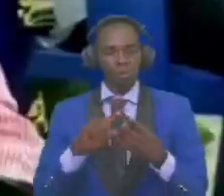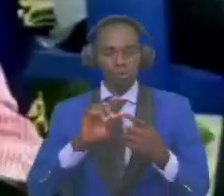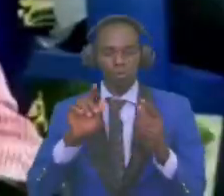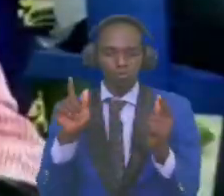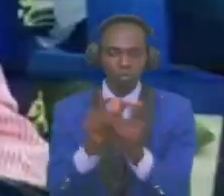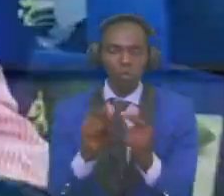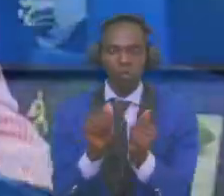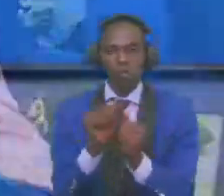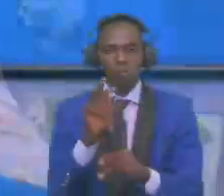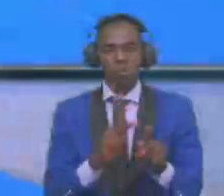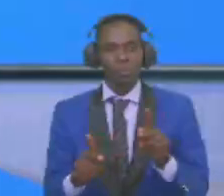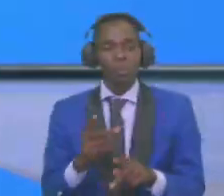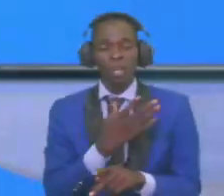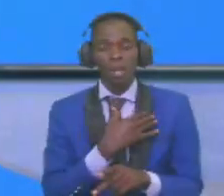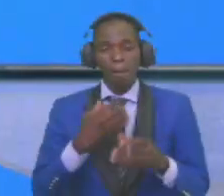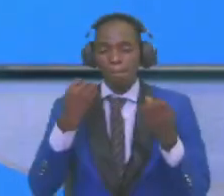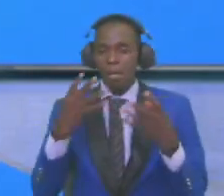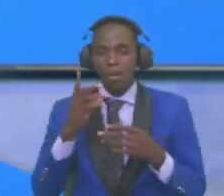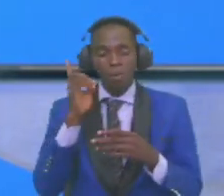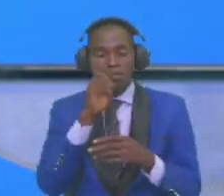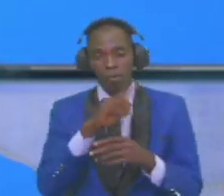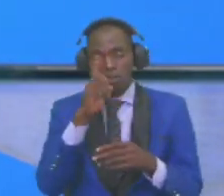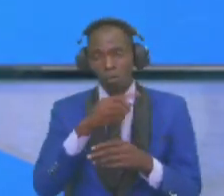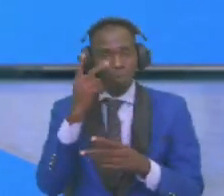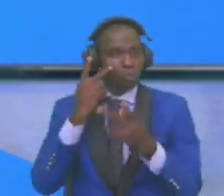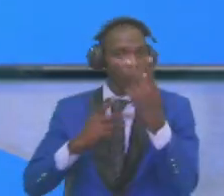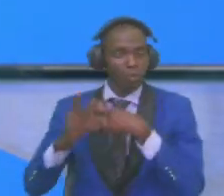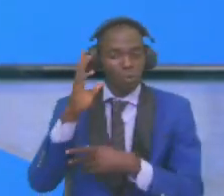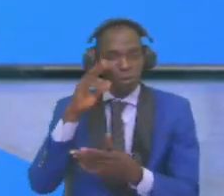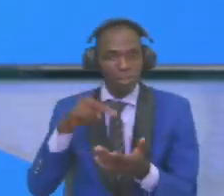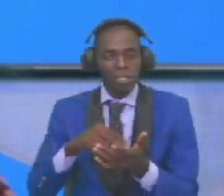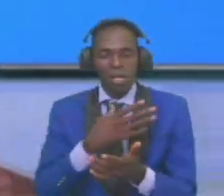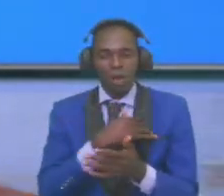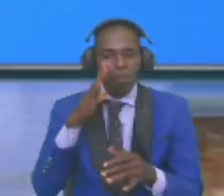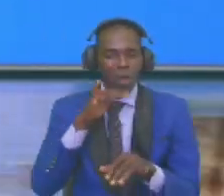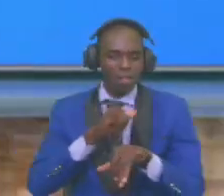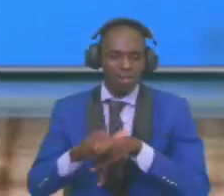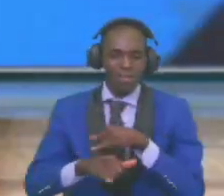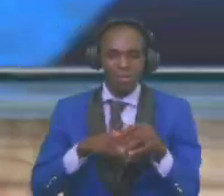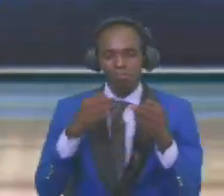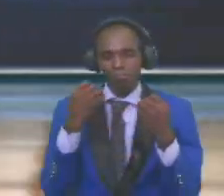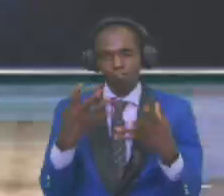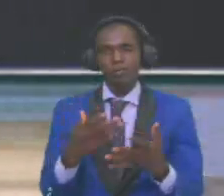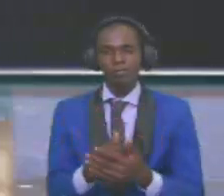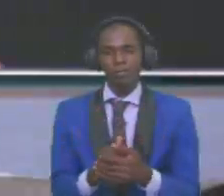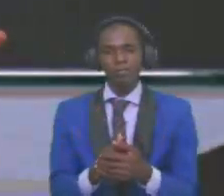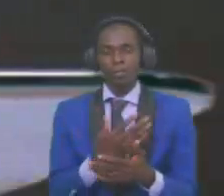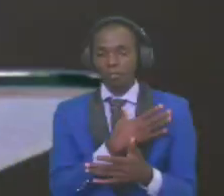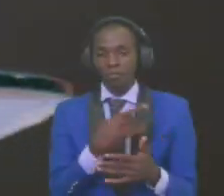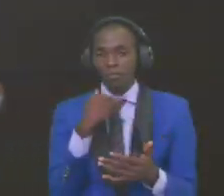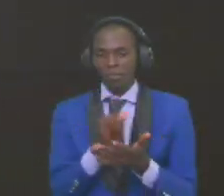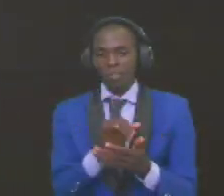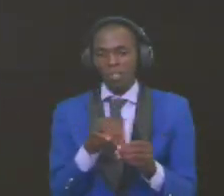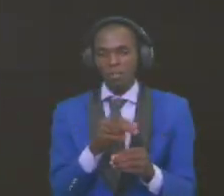atteindre les gens hier c'est d'ici que et blues à faux prophètes et s'élèveront essais dureront